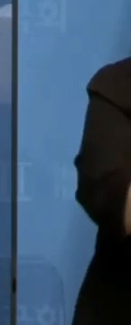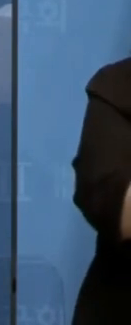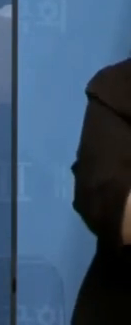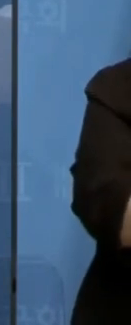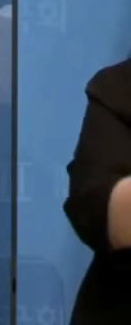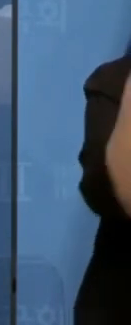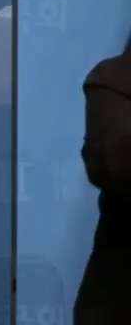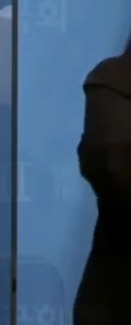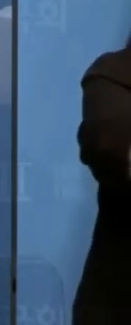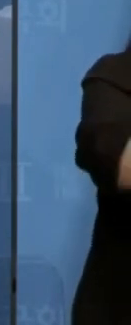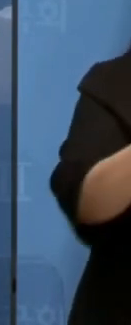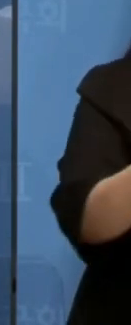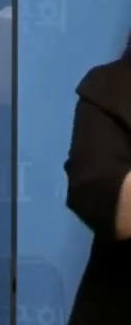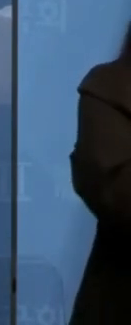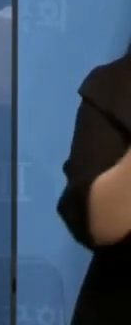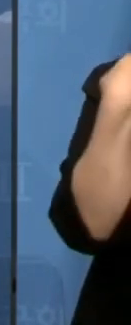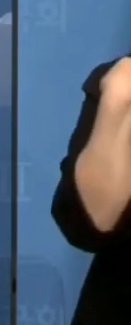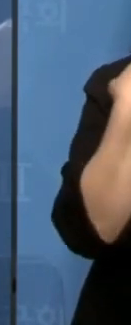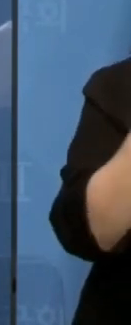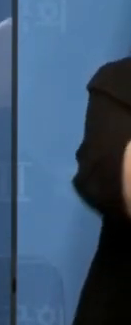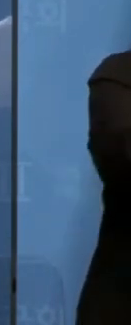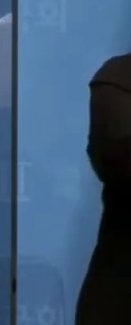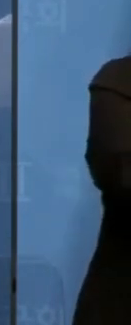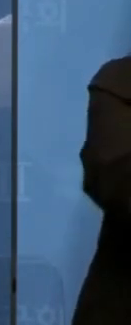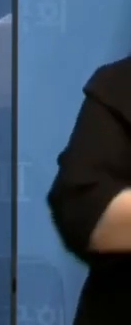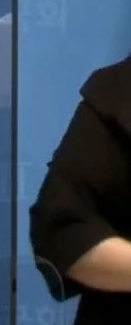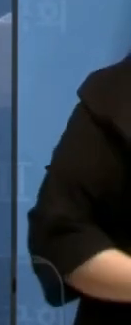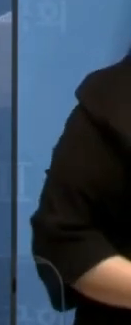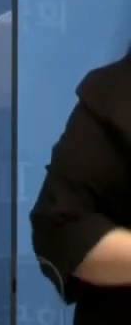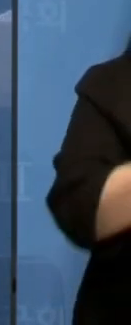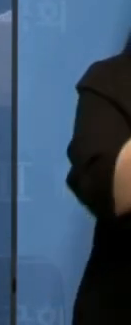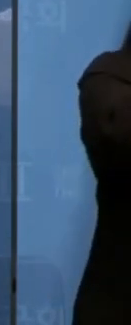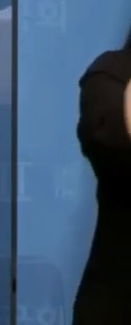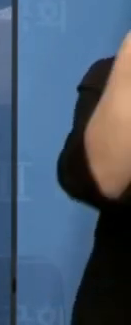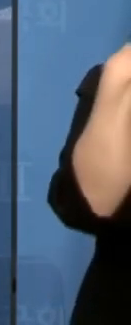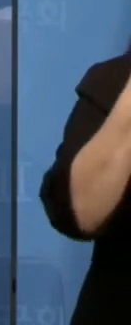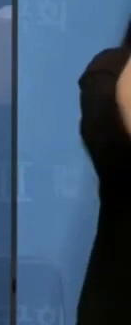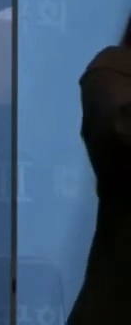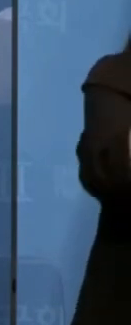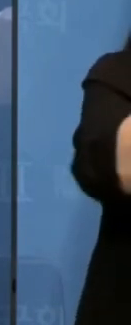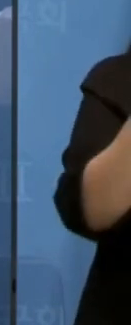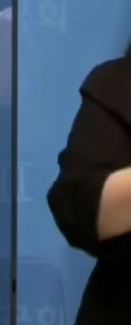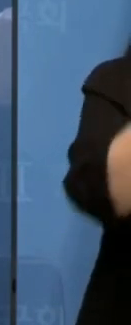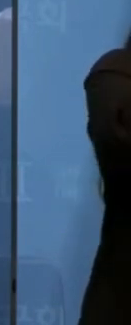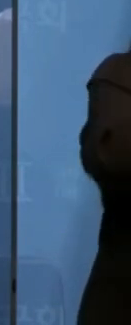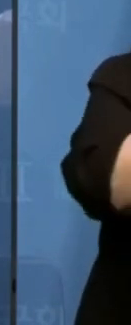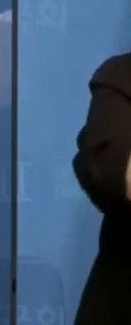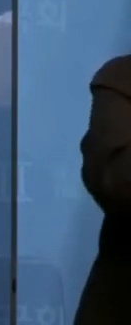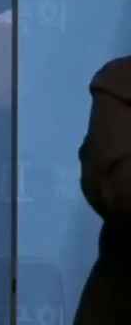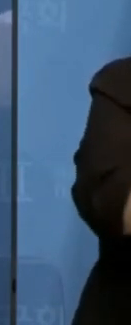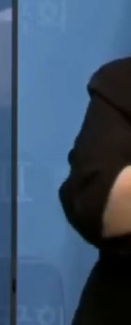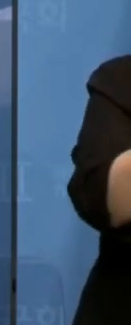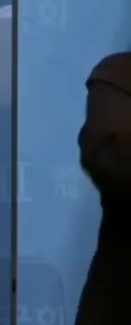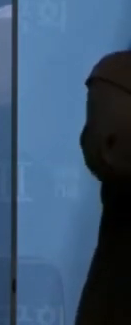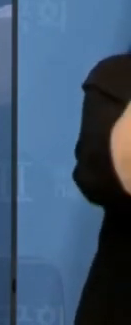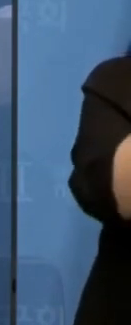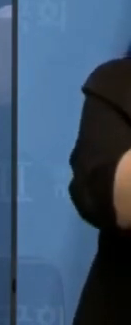등 엄격한 책임을 부과합니다. 금융당국의 감독 또는 업무감사를 통해 위법한